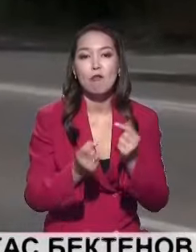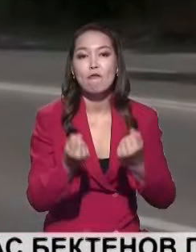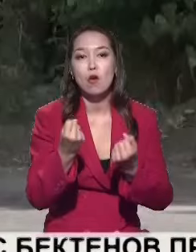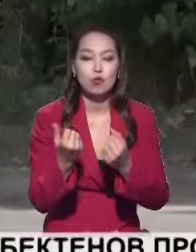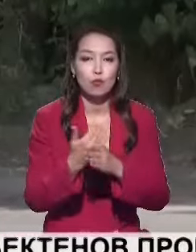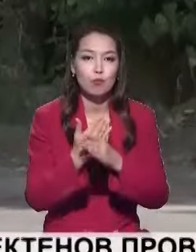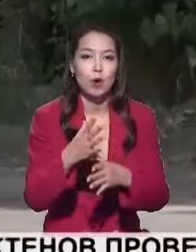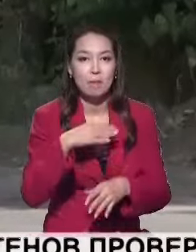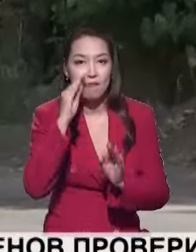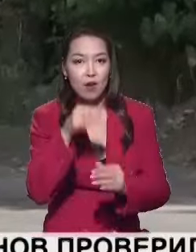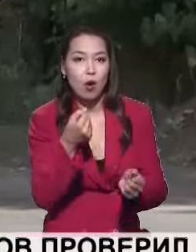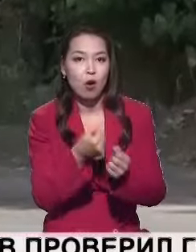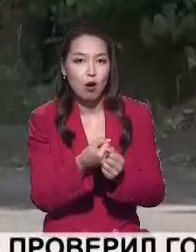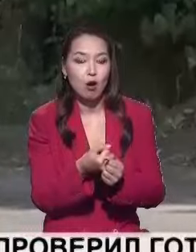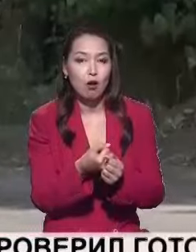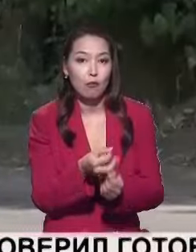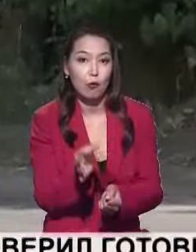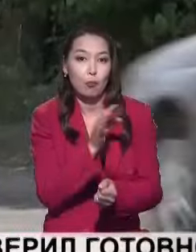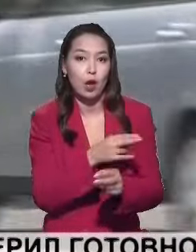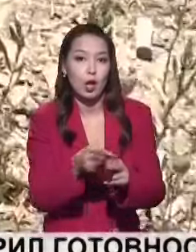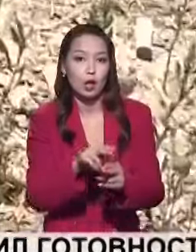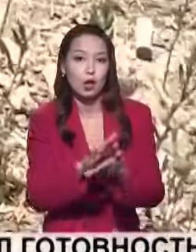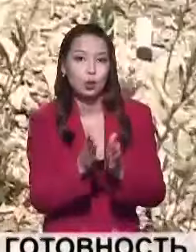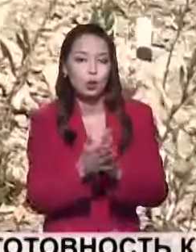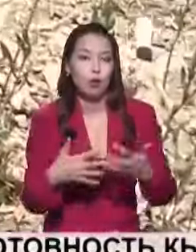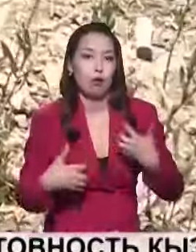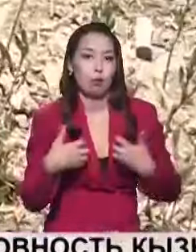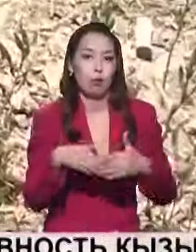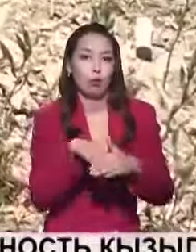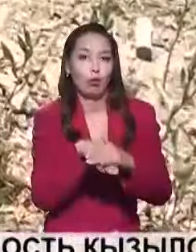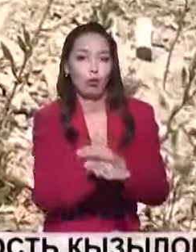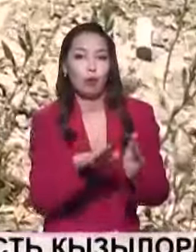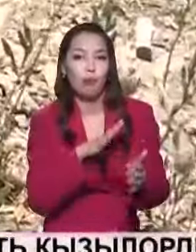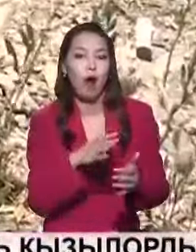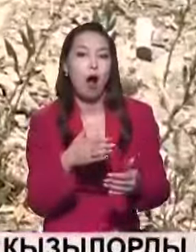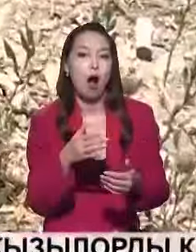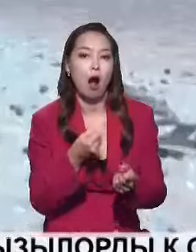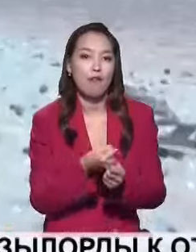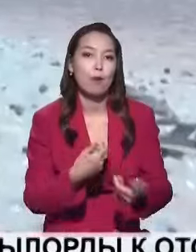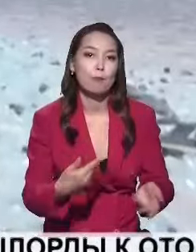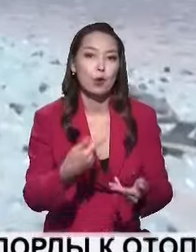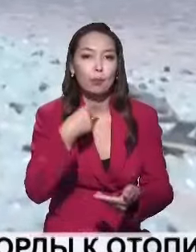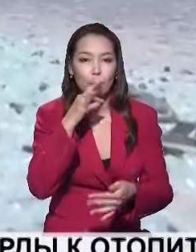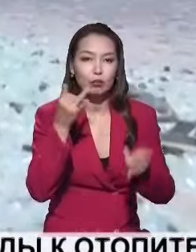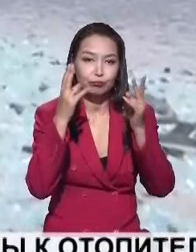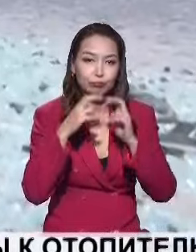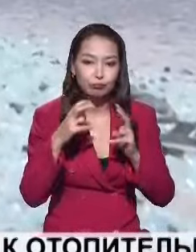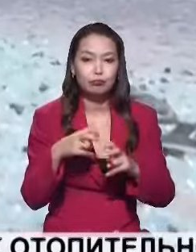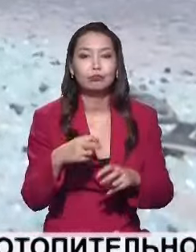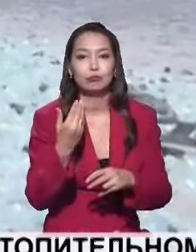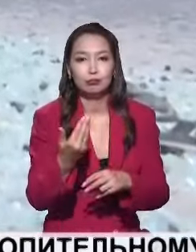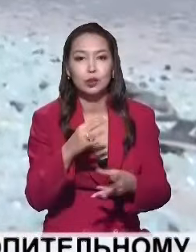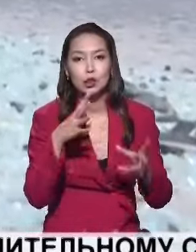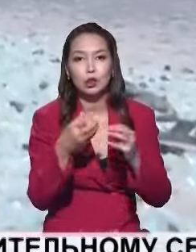А виновник аварии решил воспользоваться ситуацией и спешно покинул место аварии пешком. Полицейские проводят досудебное расследование. Его